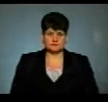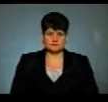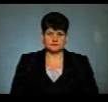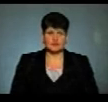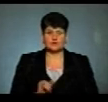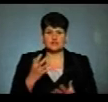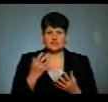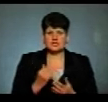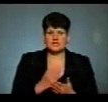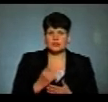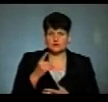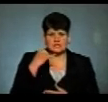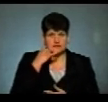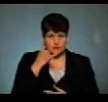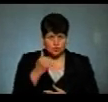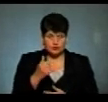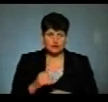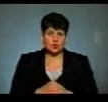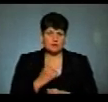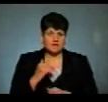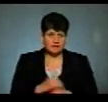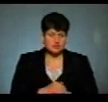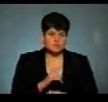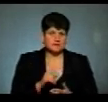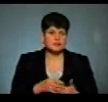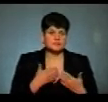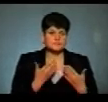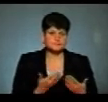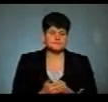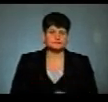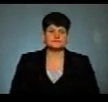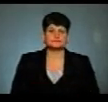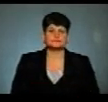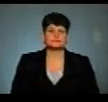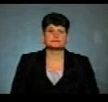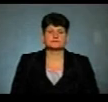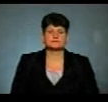І в нас є ще один дзвінок, якщо ви на лінії, доброго вечора, будь ласка, запитуйте.